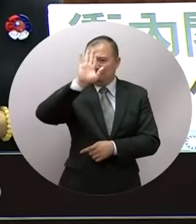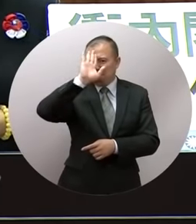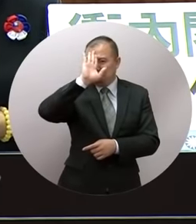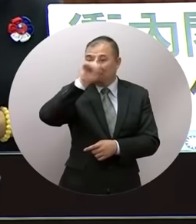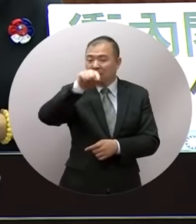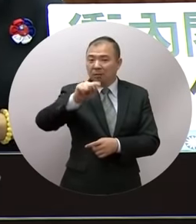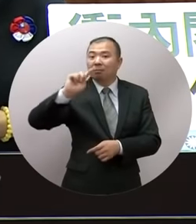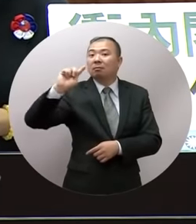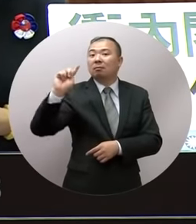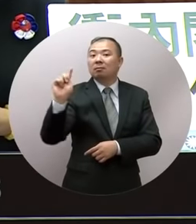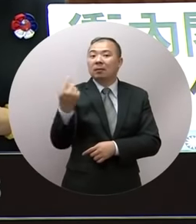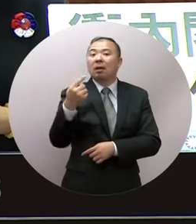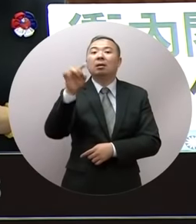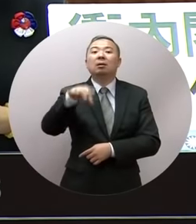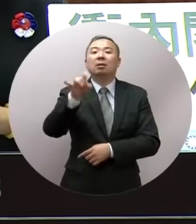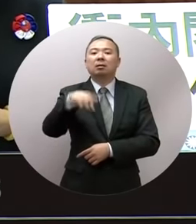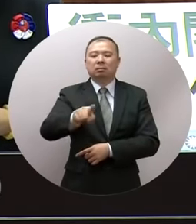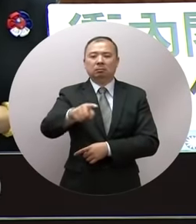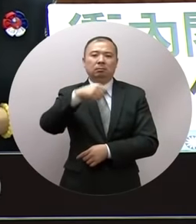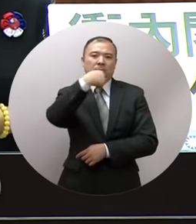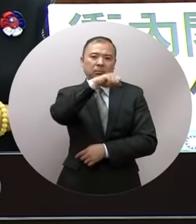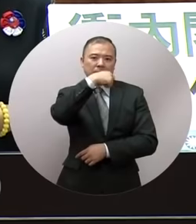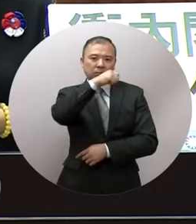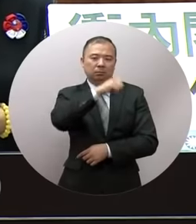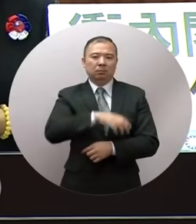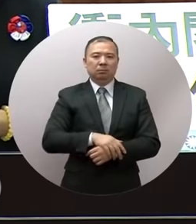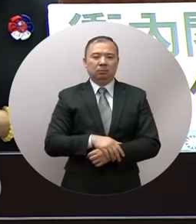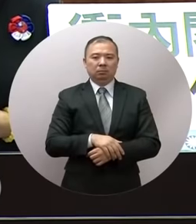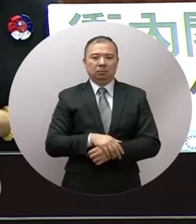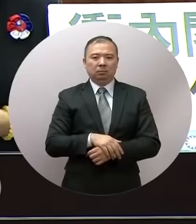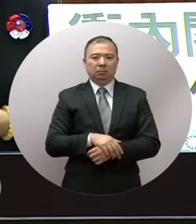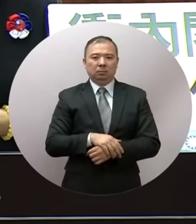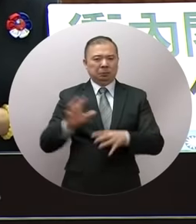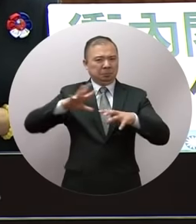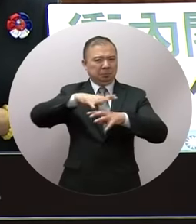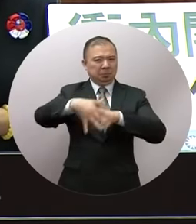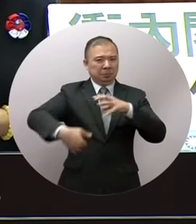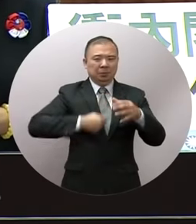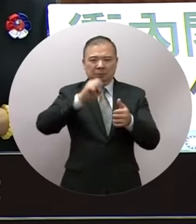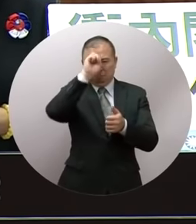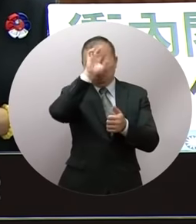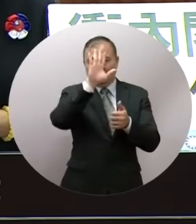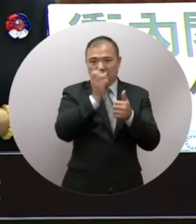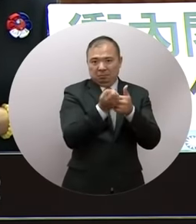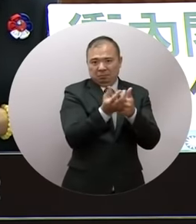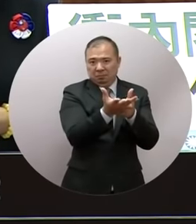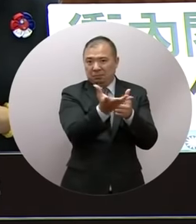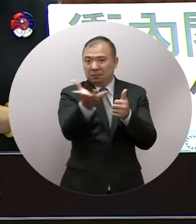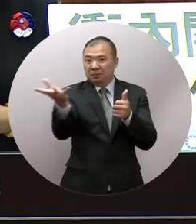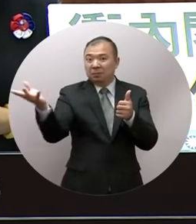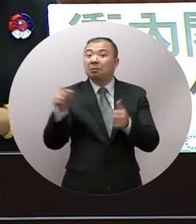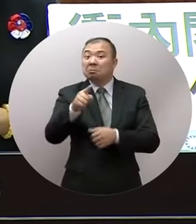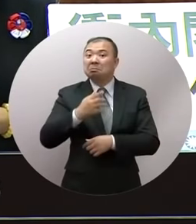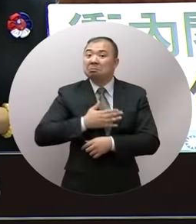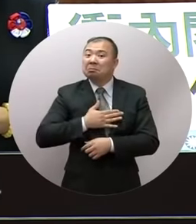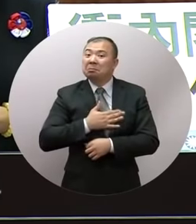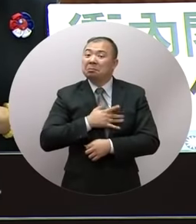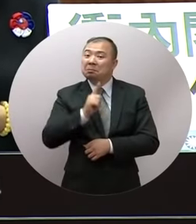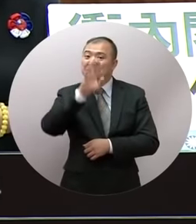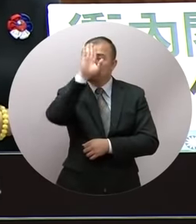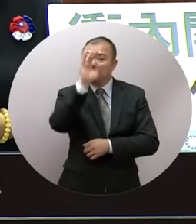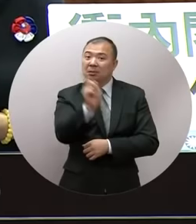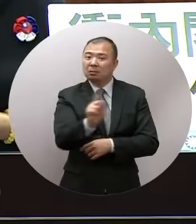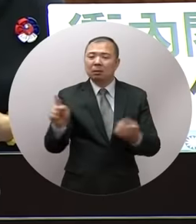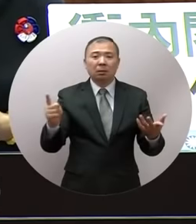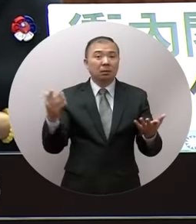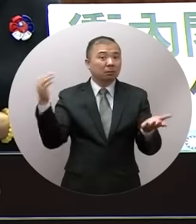病殃是在台湾，传染到世界各国， 一九你敢知影几下？已经二